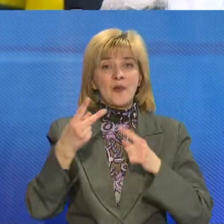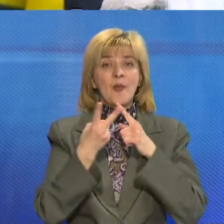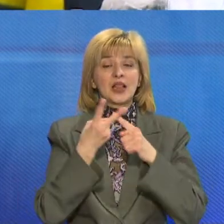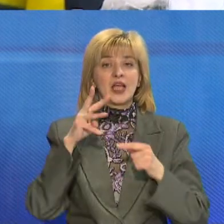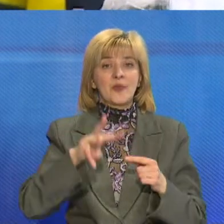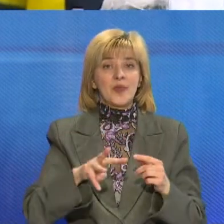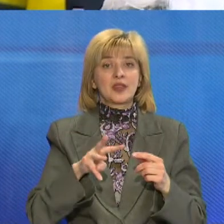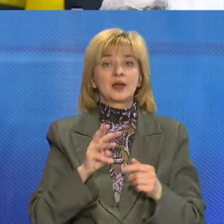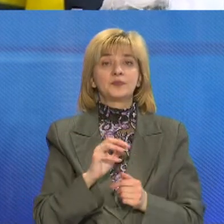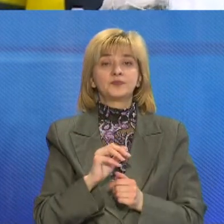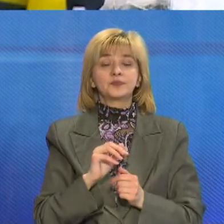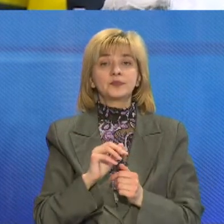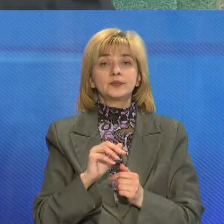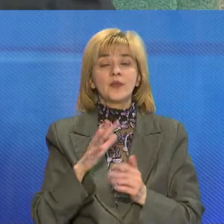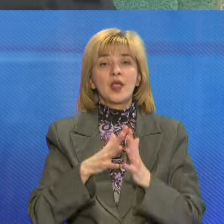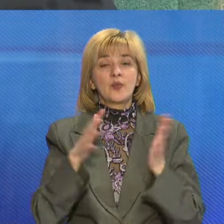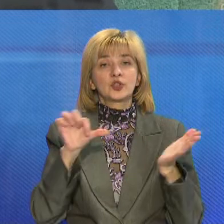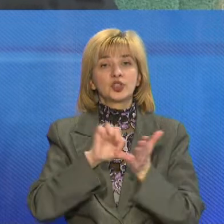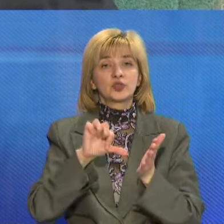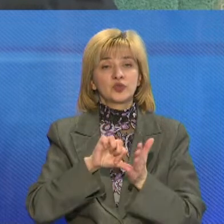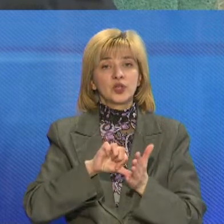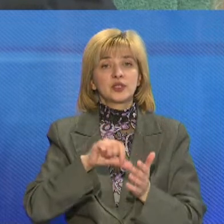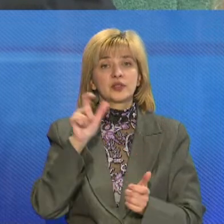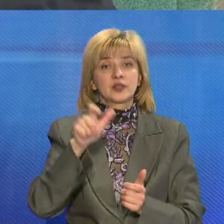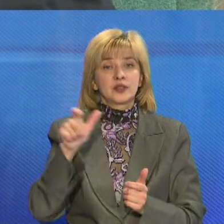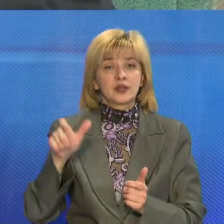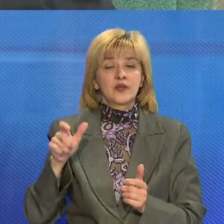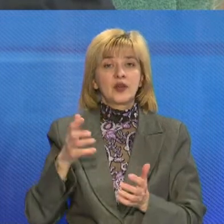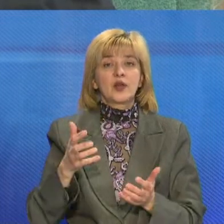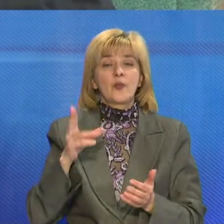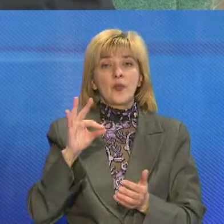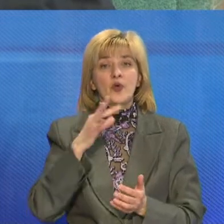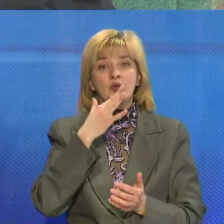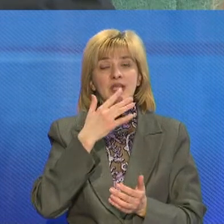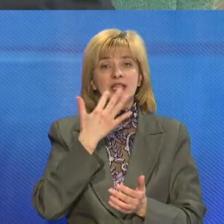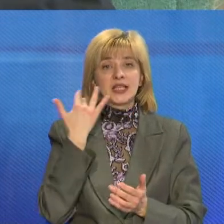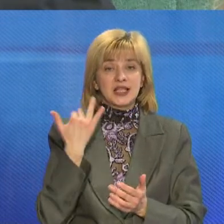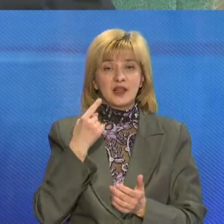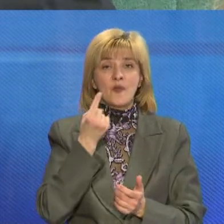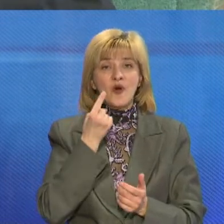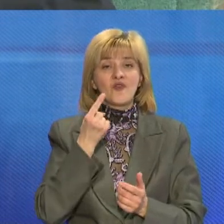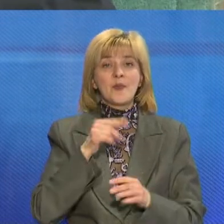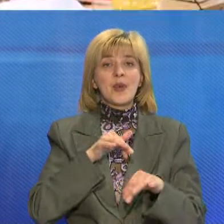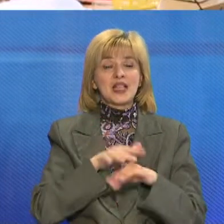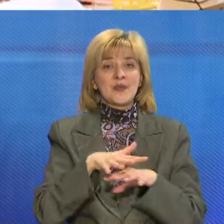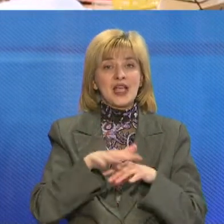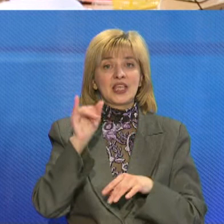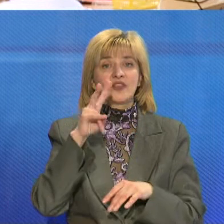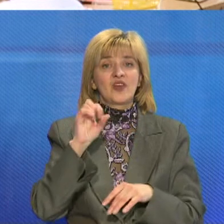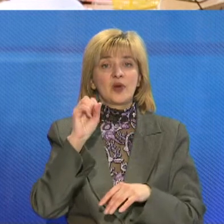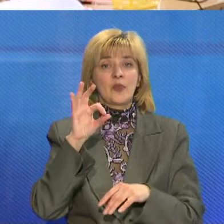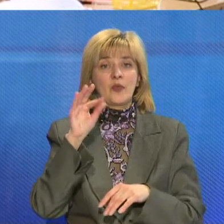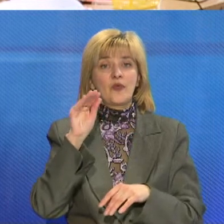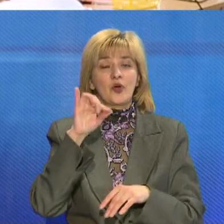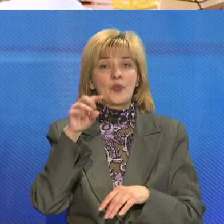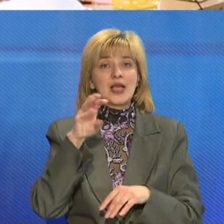от одного. Наибольшую колькость удельников собрали олимпиады по замежных мовах, математице и информатице, истории и